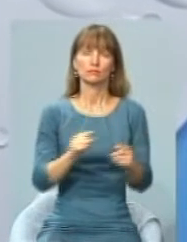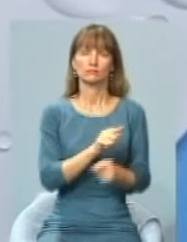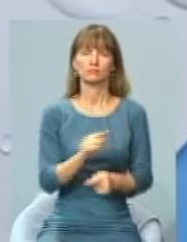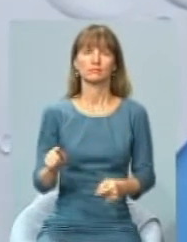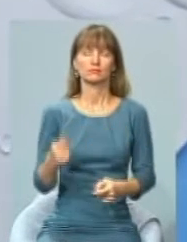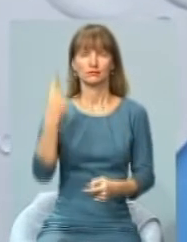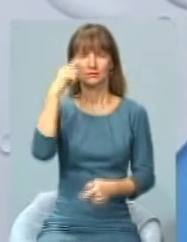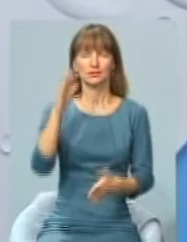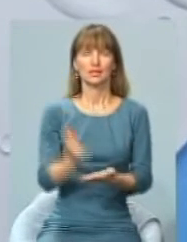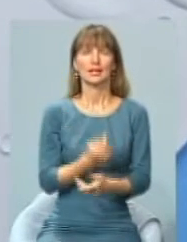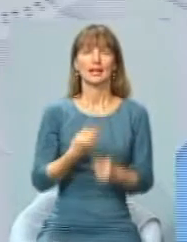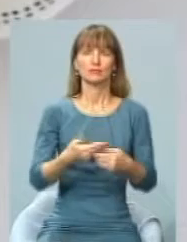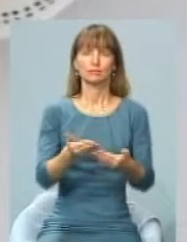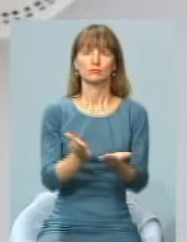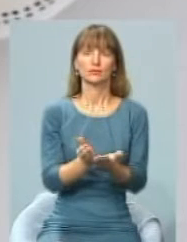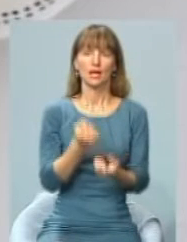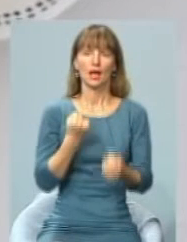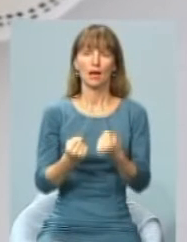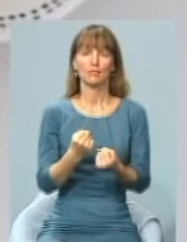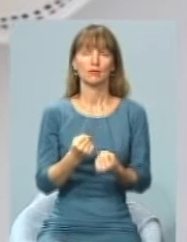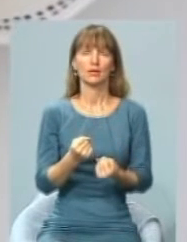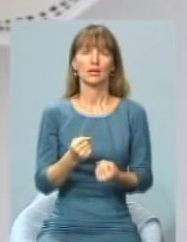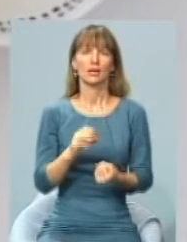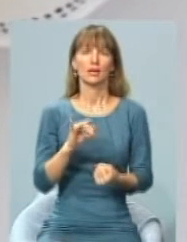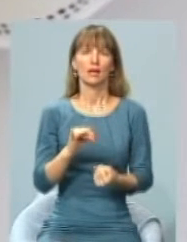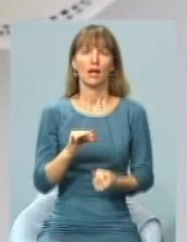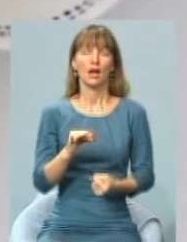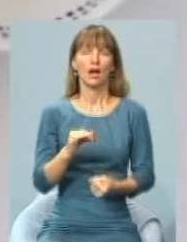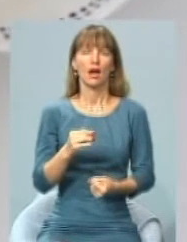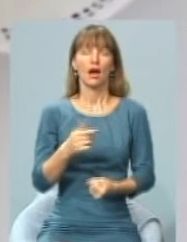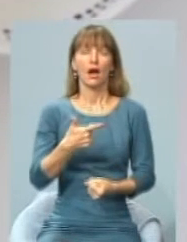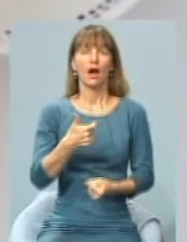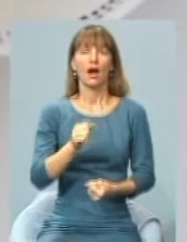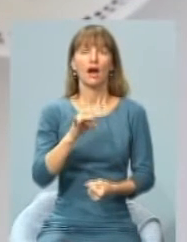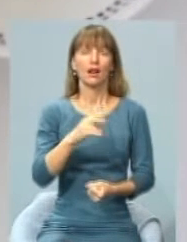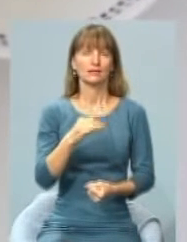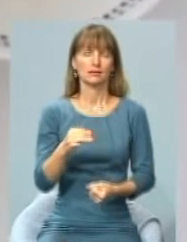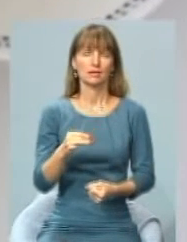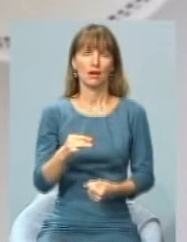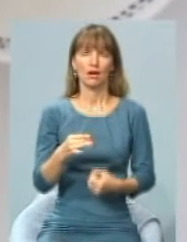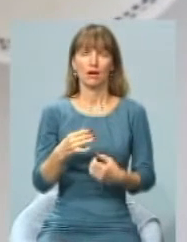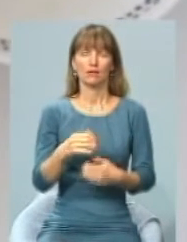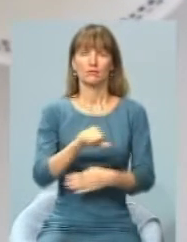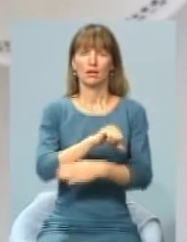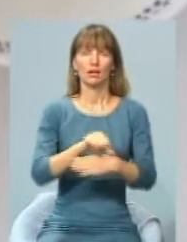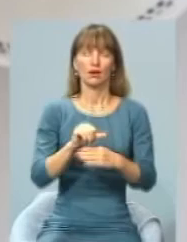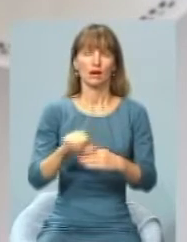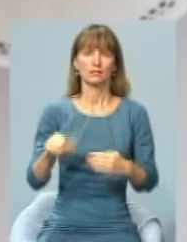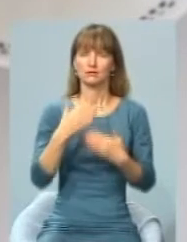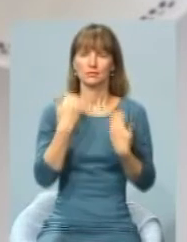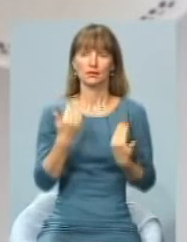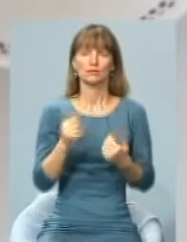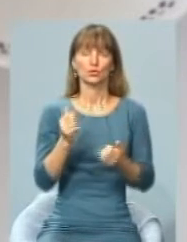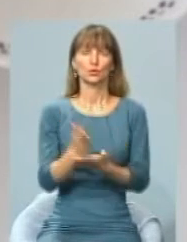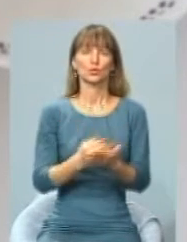підкреслюють винахідники. Цей посуд міцний і його термін гарантії не обмежений. За найскромнішими оцінками тарілки і миски можуть служити